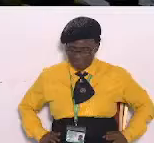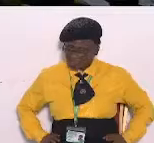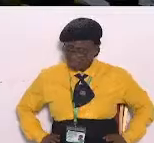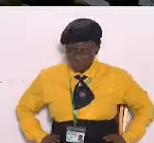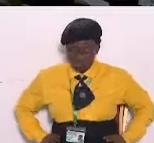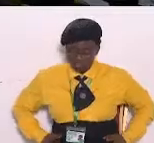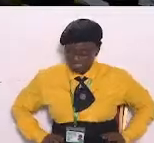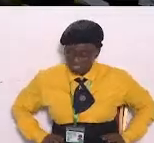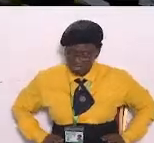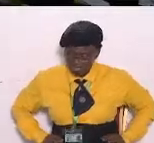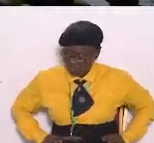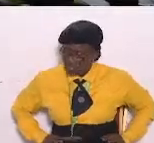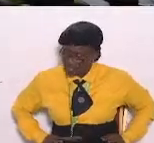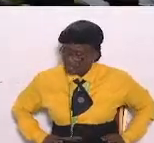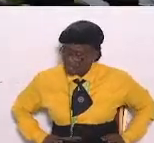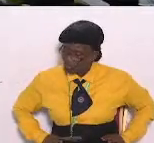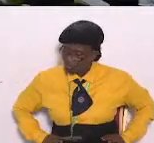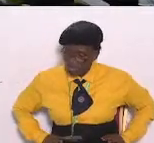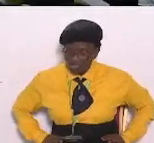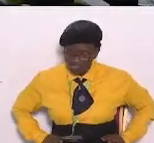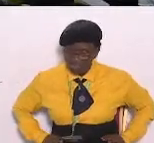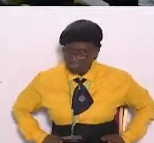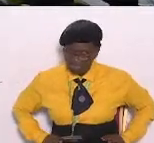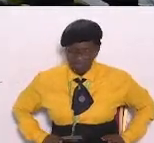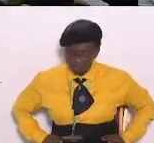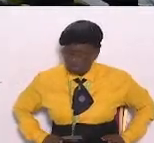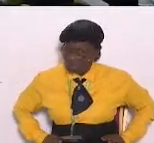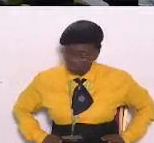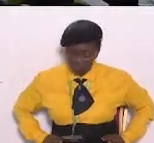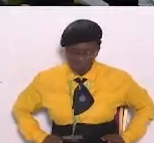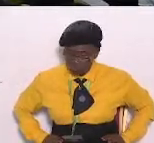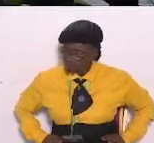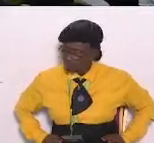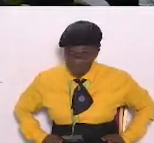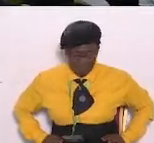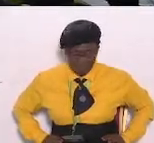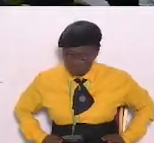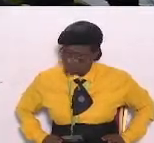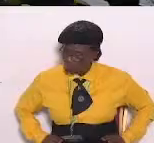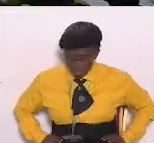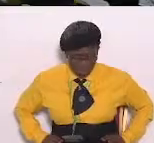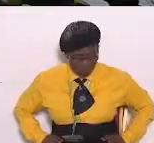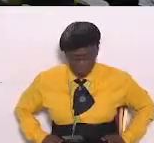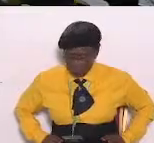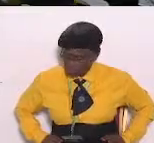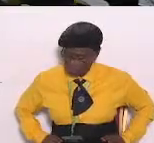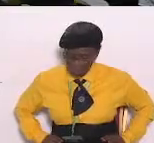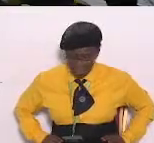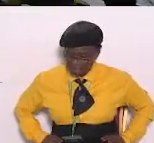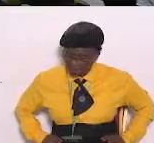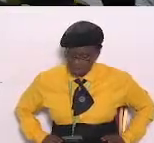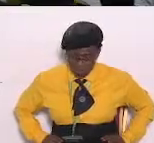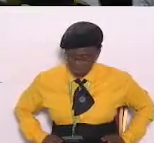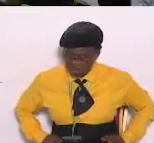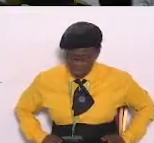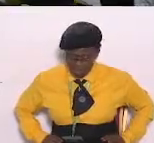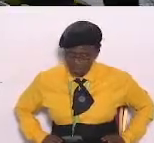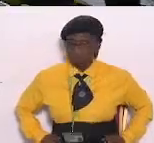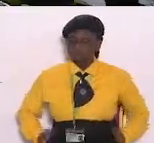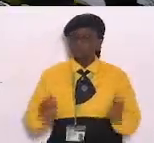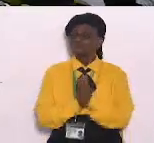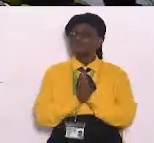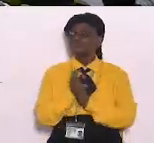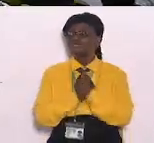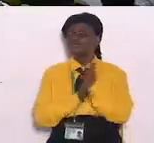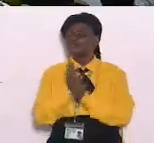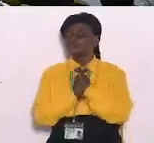matériellement seigneur fais Jair tout ce que j'ai besoin pour prospérer de